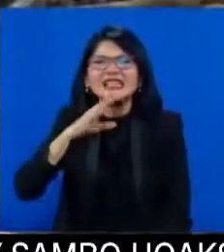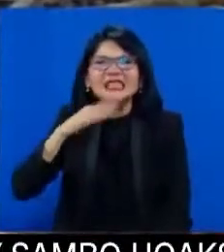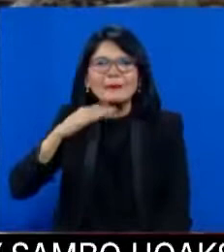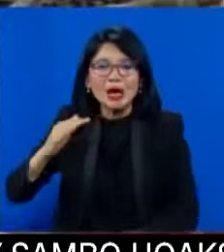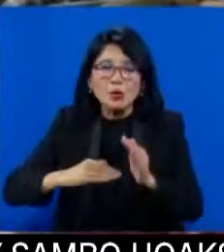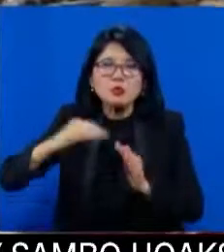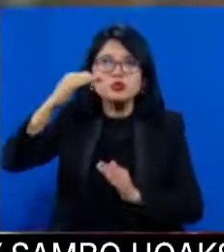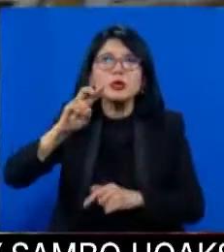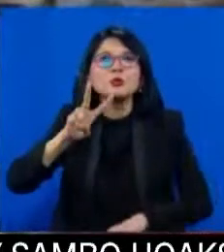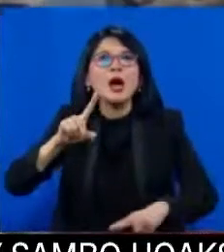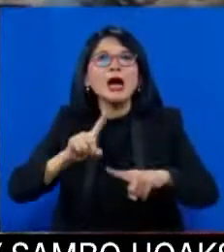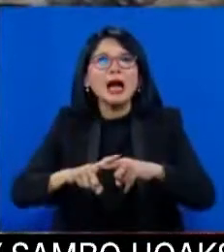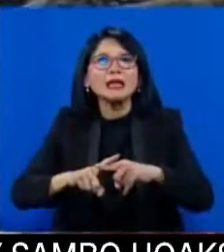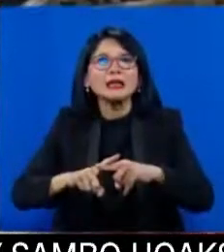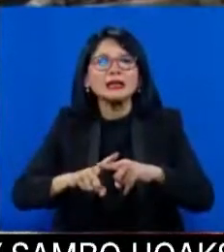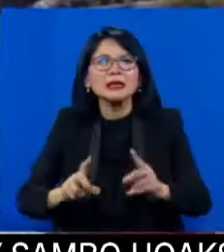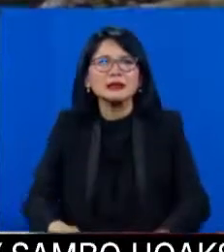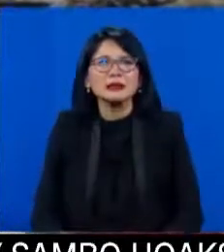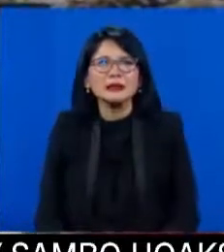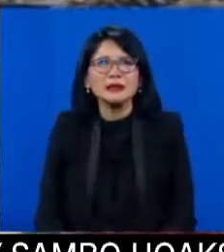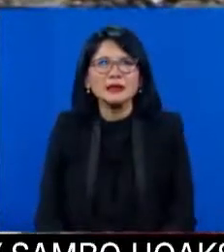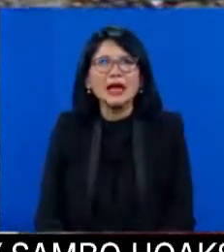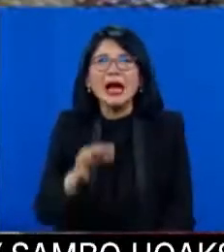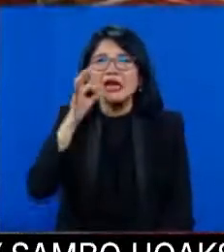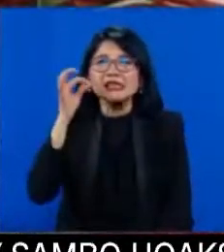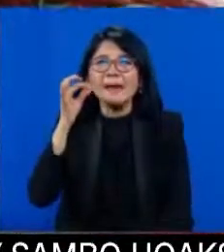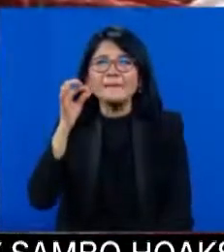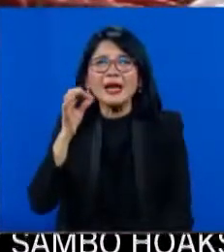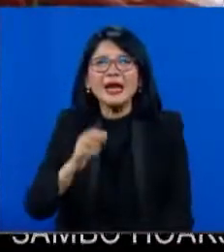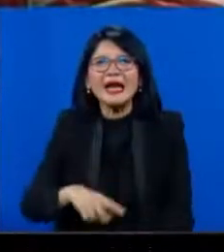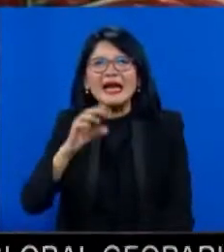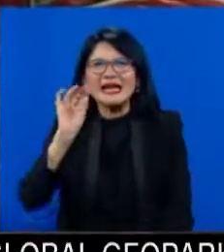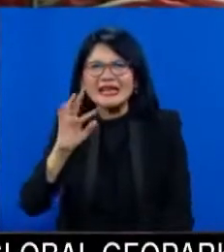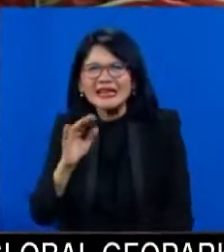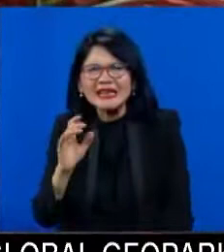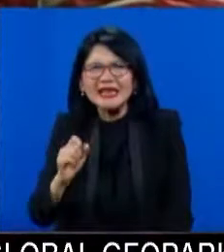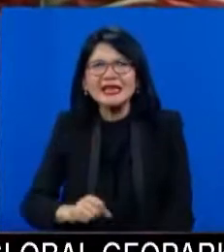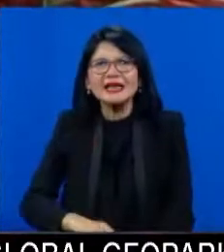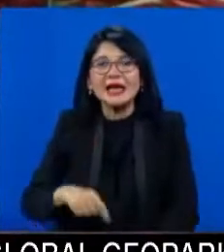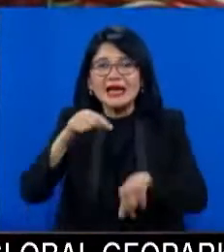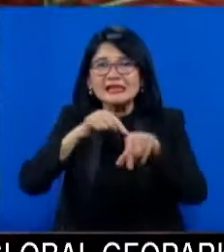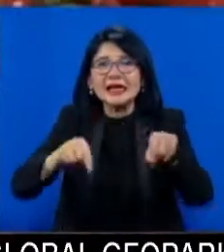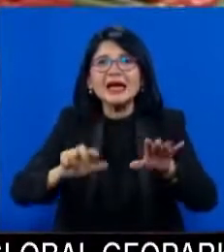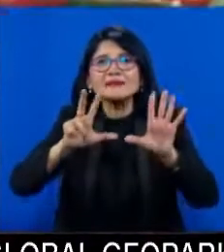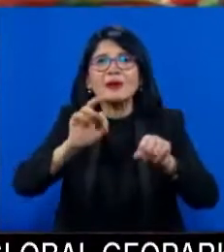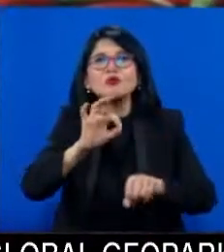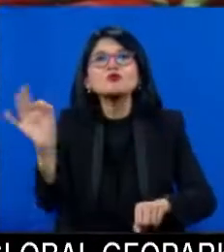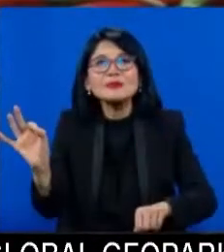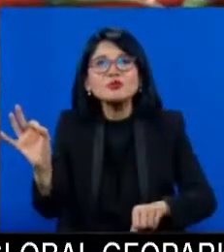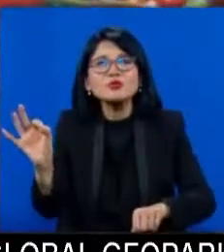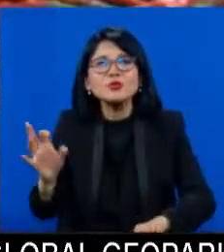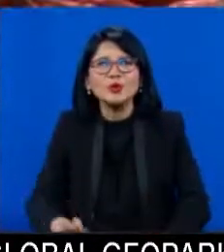hampir 2 kali lipat dari harga sebelumnya. Cabai merah keriting naik dari harga Rp50.000 menjadi Rp90.000 per